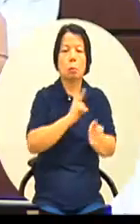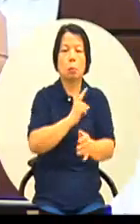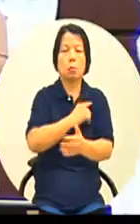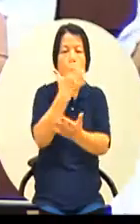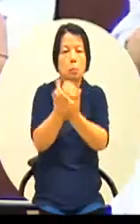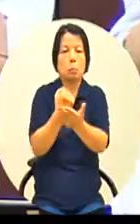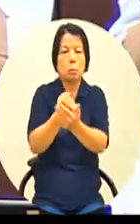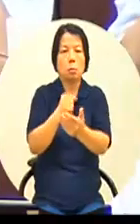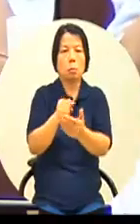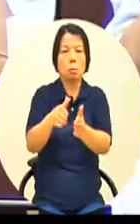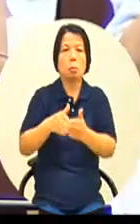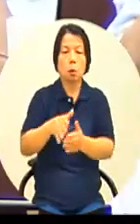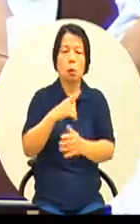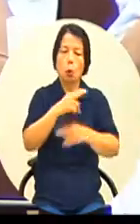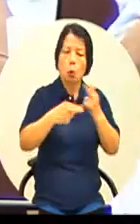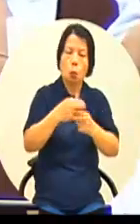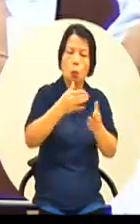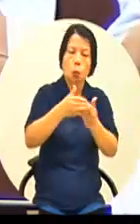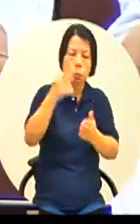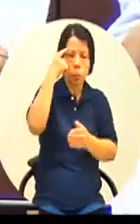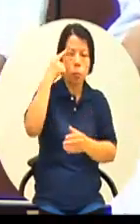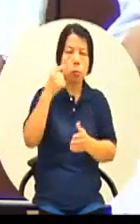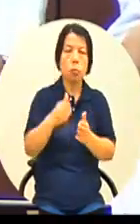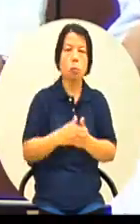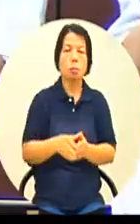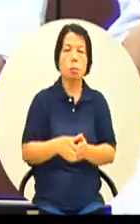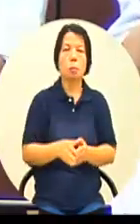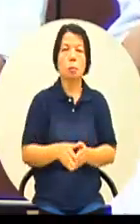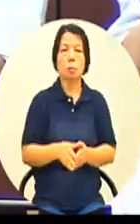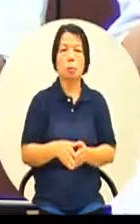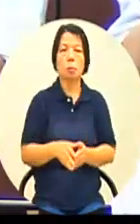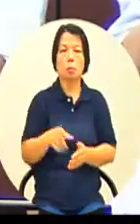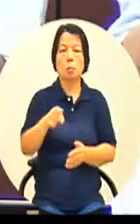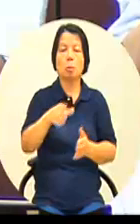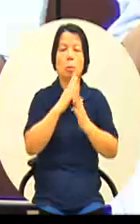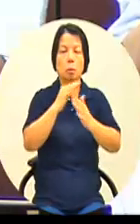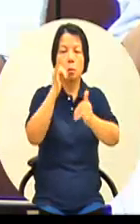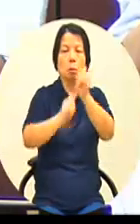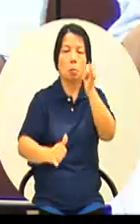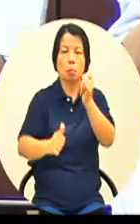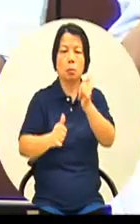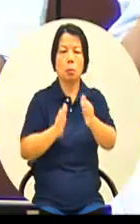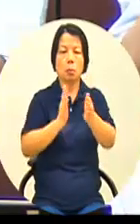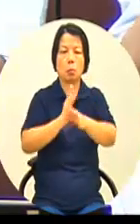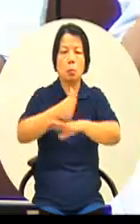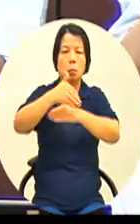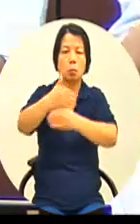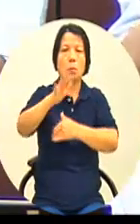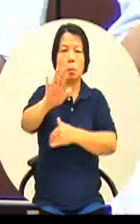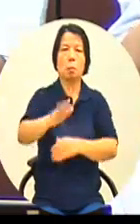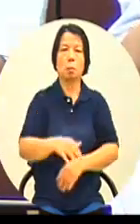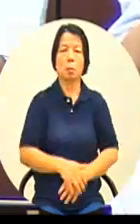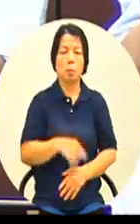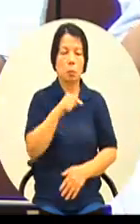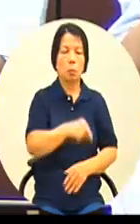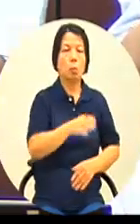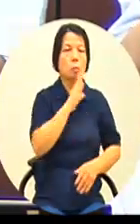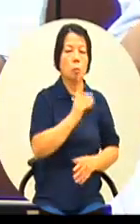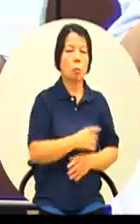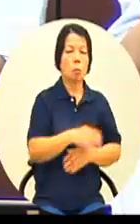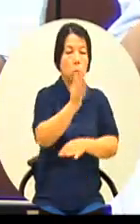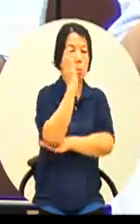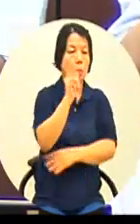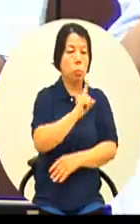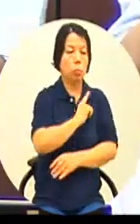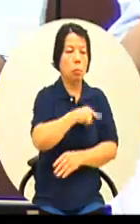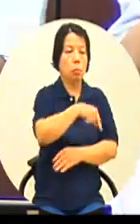以对于那个思考怎么发展是一个就是讲，迄个有一个历史发展的过程，但是咱这个所在，因为是咱去甲做一个改